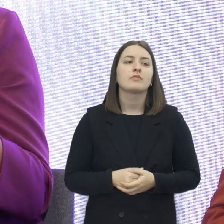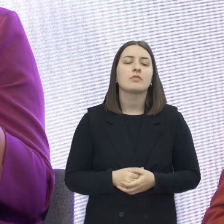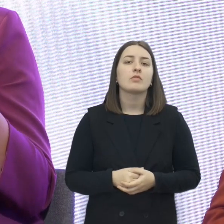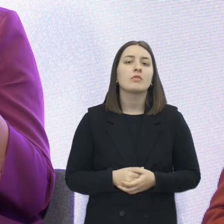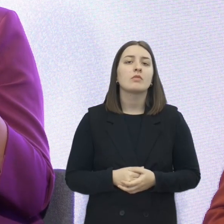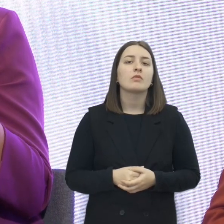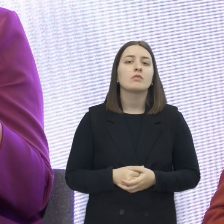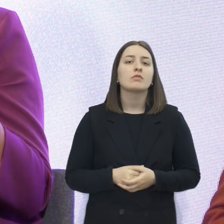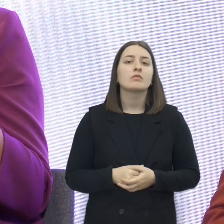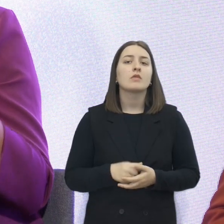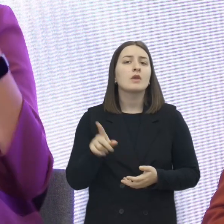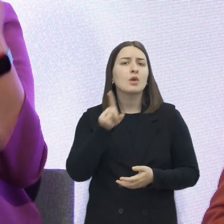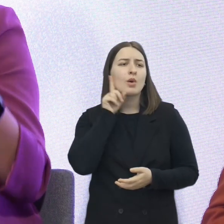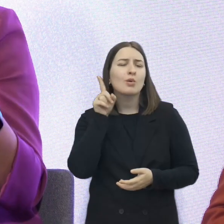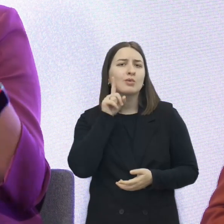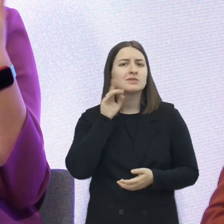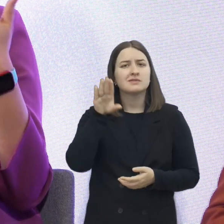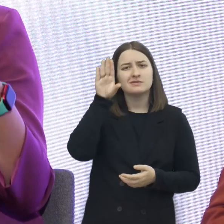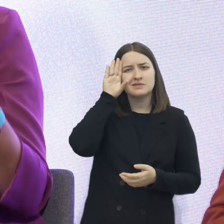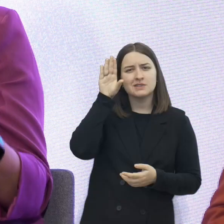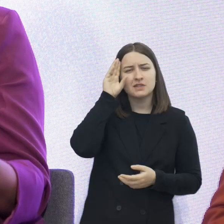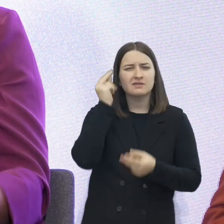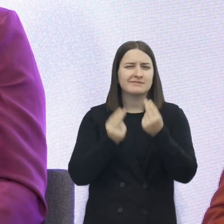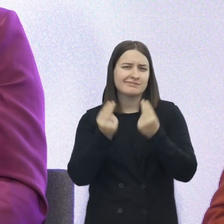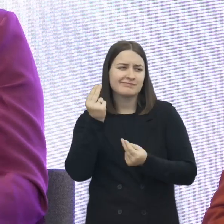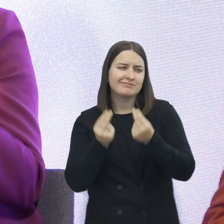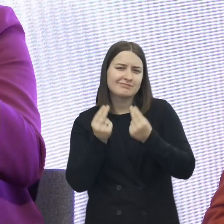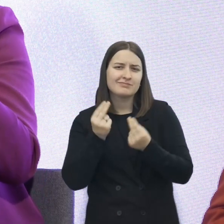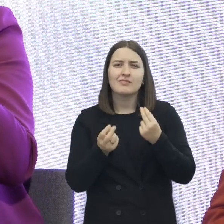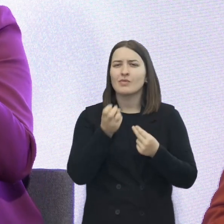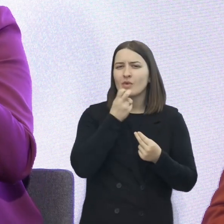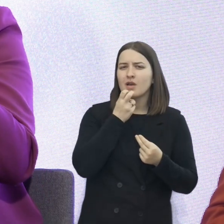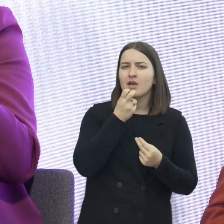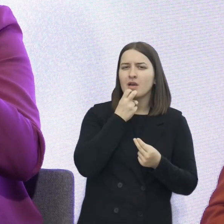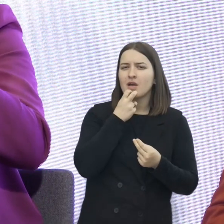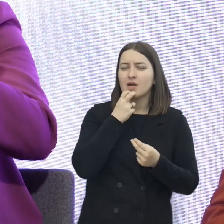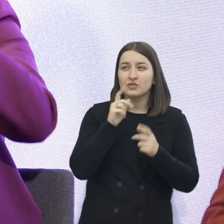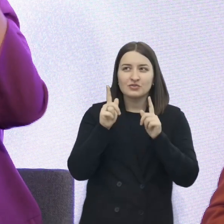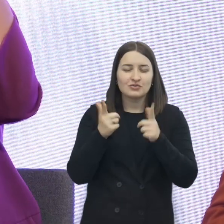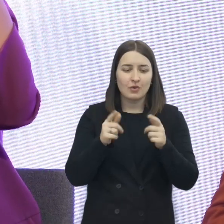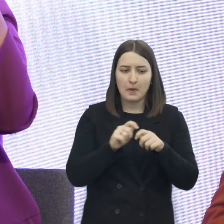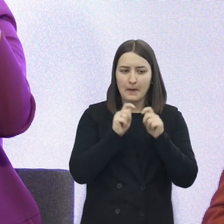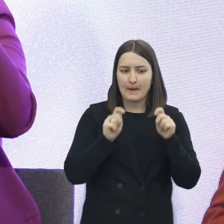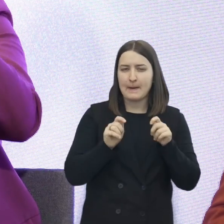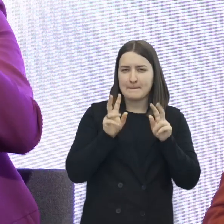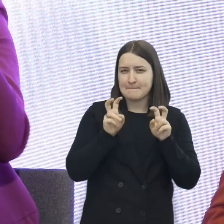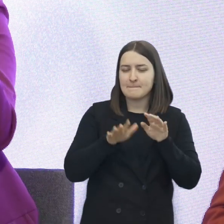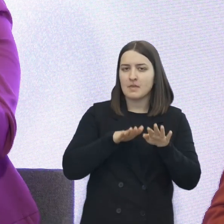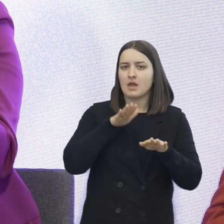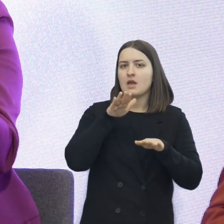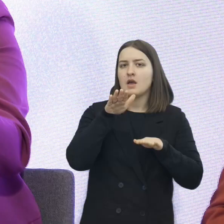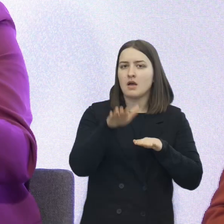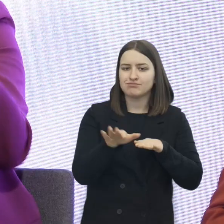ypatingai jauni vaikinai priema tą kaip juoką, nors tai visiškai nėra juokai ir tai yra tik pirmas pats žingsnis į būtent